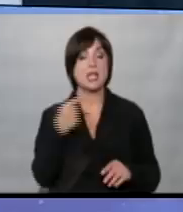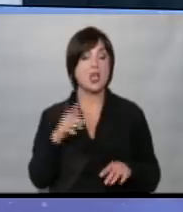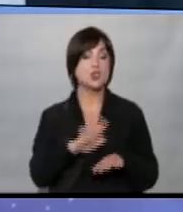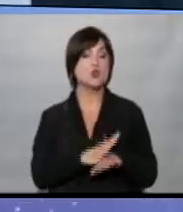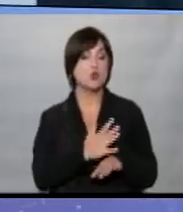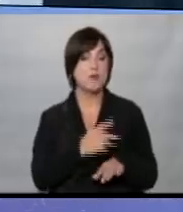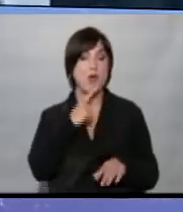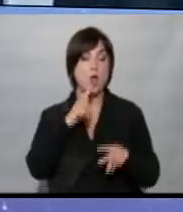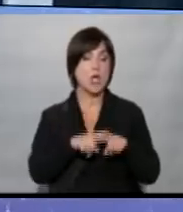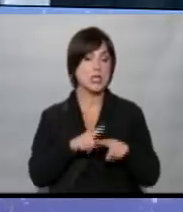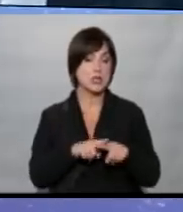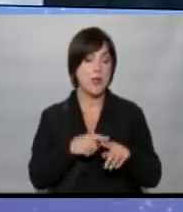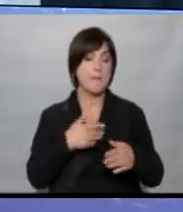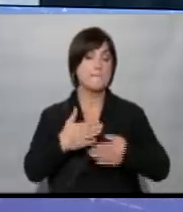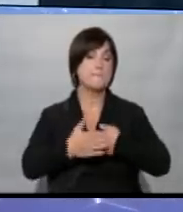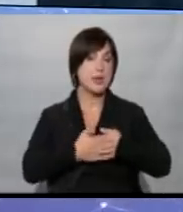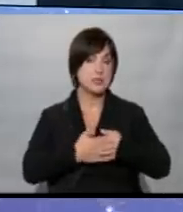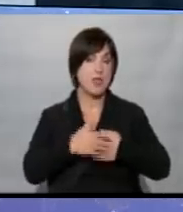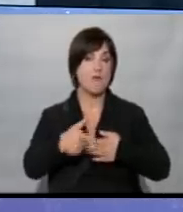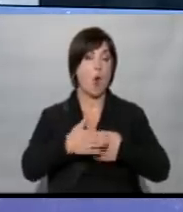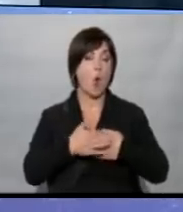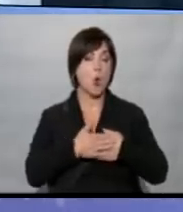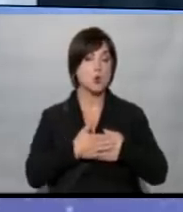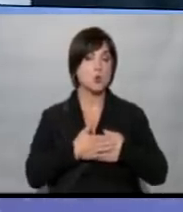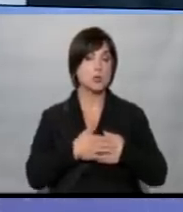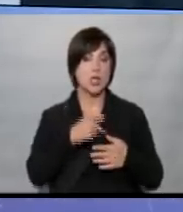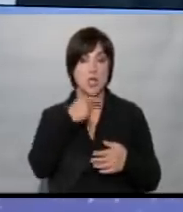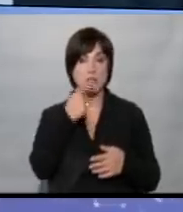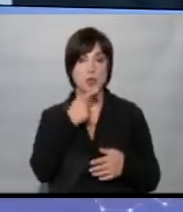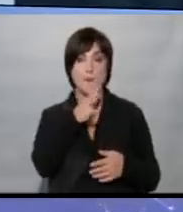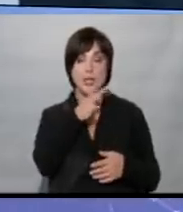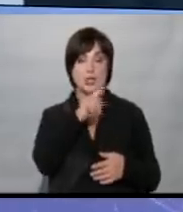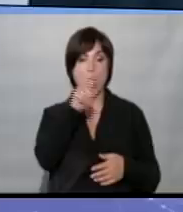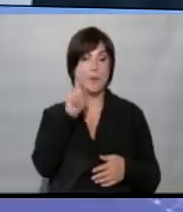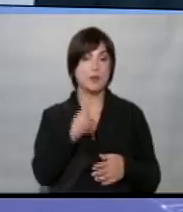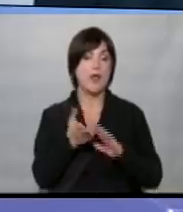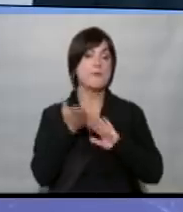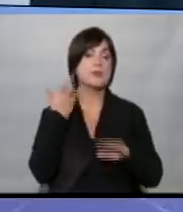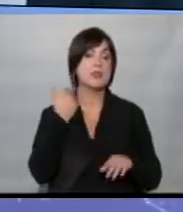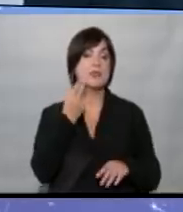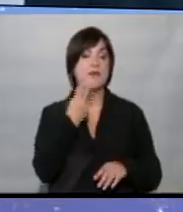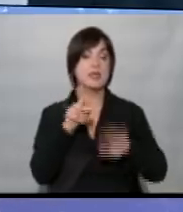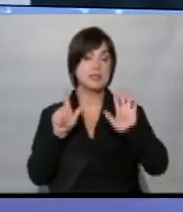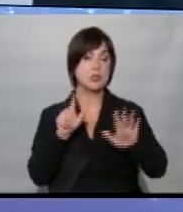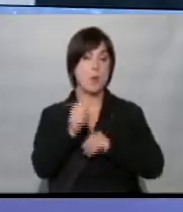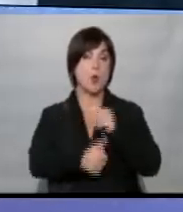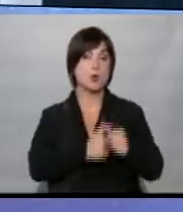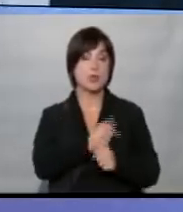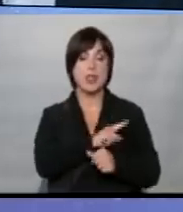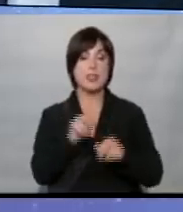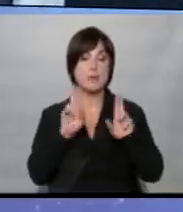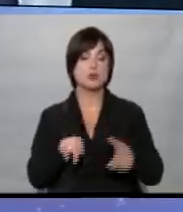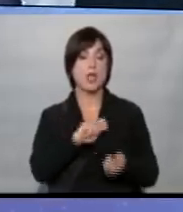чувства кон грчкиот пристап во однос на така нареченото македонско прашање во изминатите 27 години не може